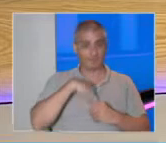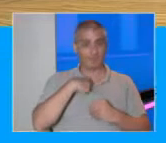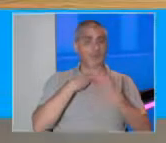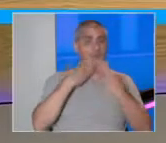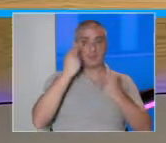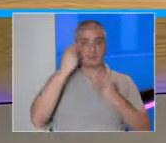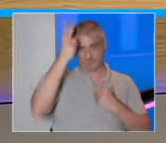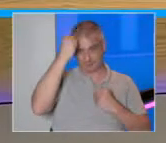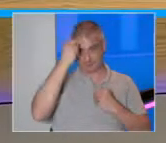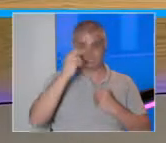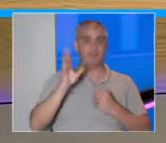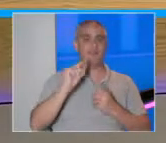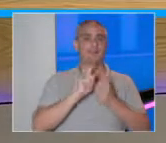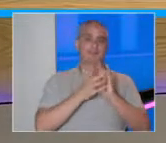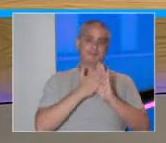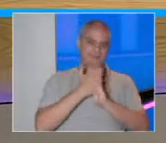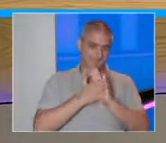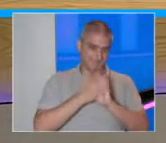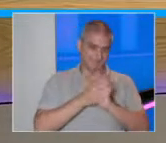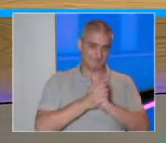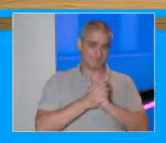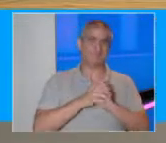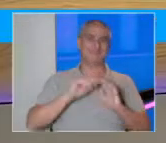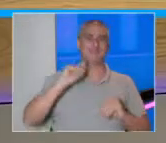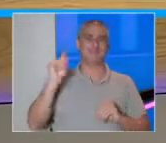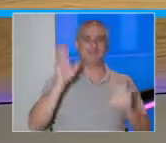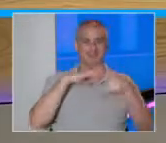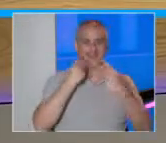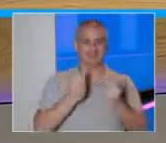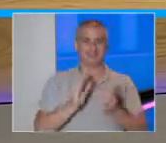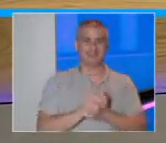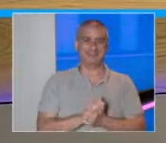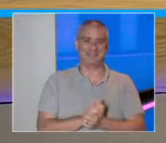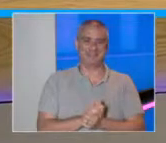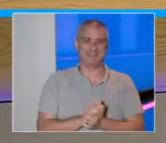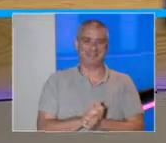בנו. נודה לטל בוסידן על התרגול לשפת הסימנים. שיהיה לכולכם לילה טוב.